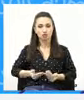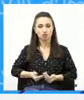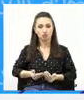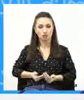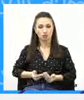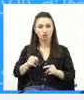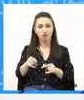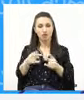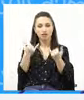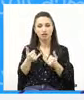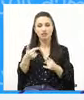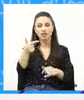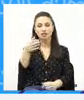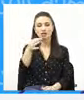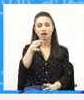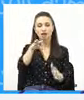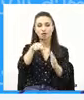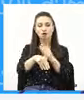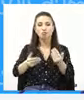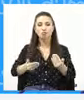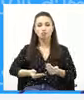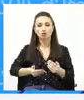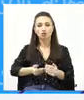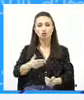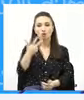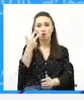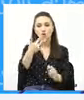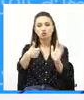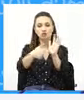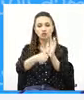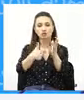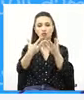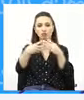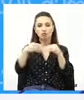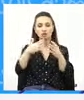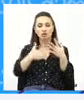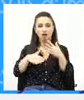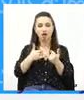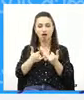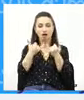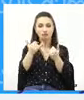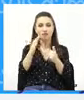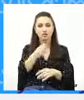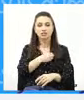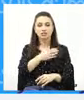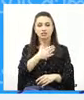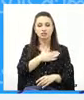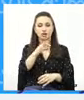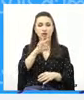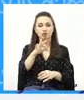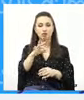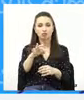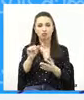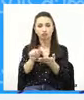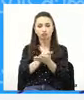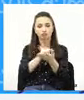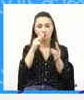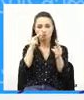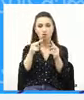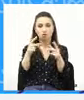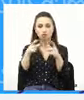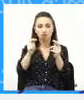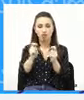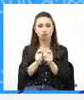ამისა, დღეს გლდანის რაიონში მცხოვრებ 36 ოჯახს გავახარებთ და მათ საკუთრების დამადასტურებელ